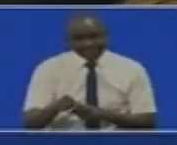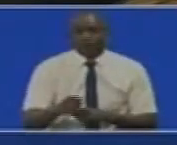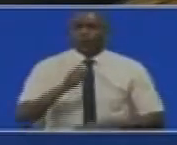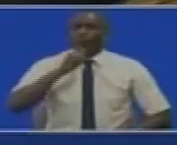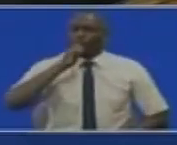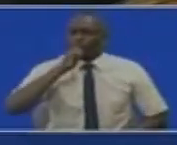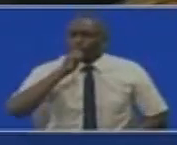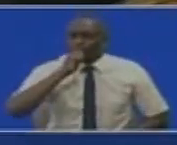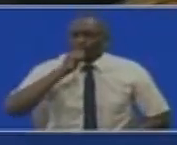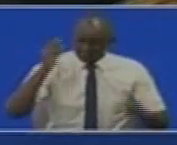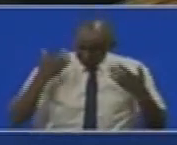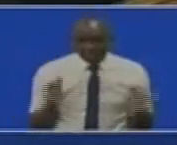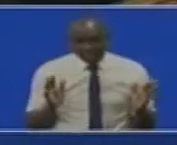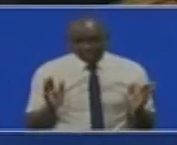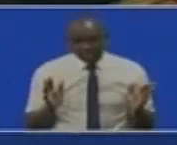firimbi itakapolia